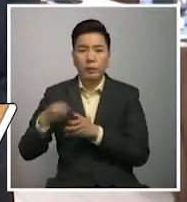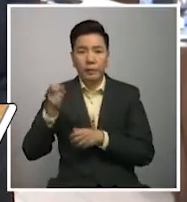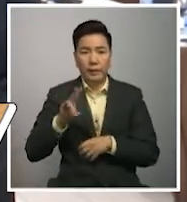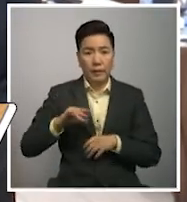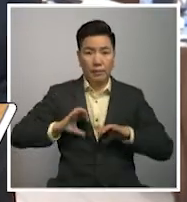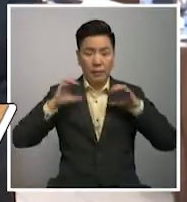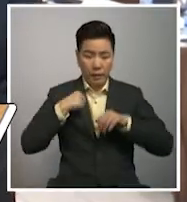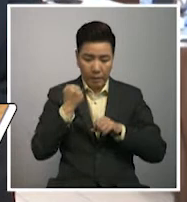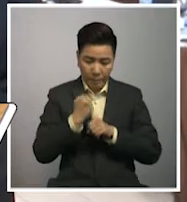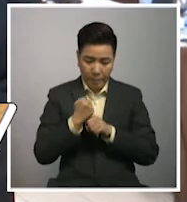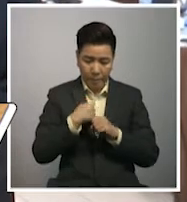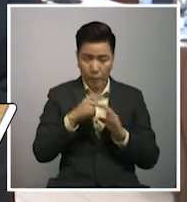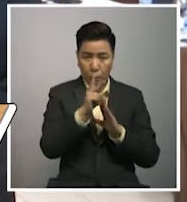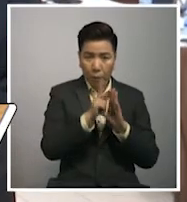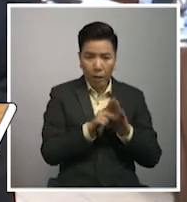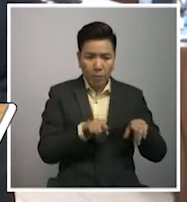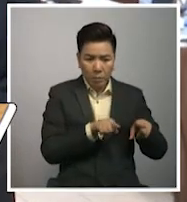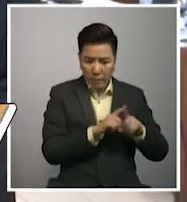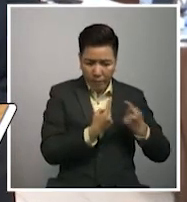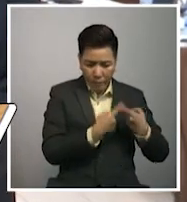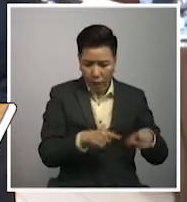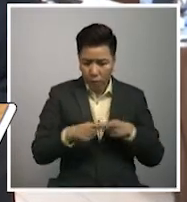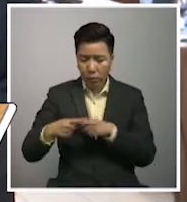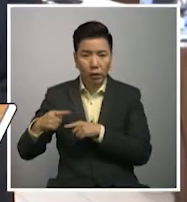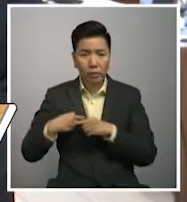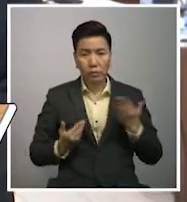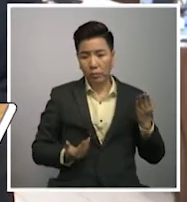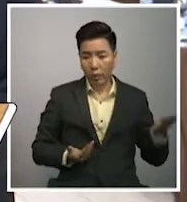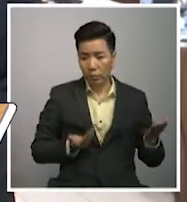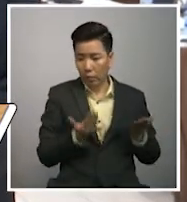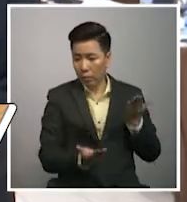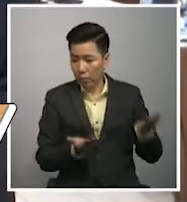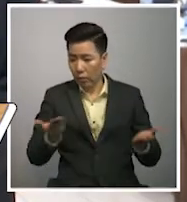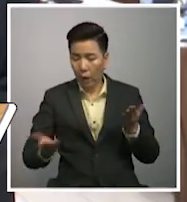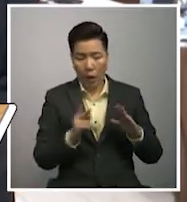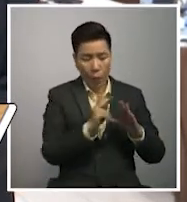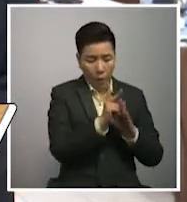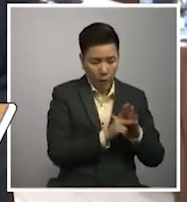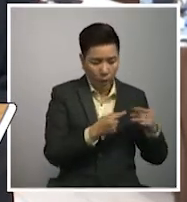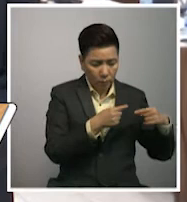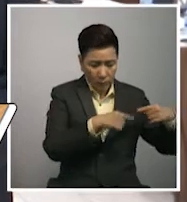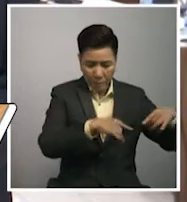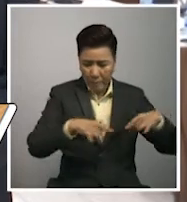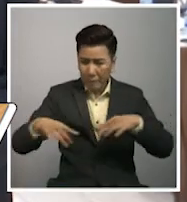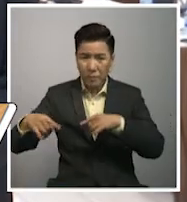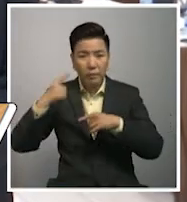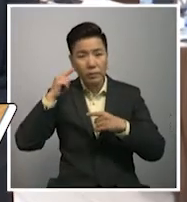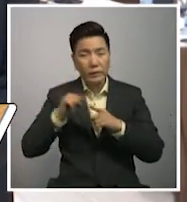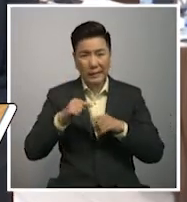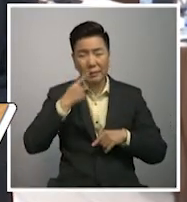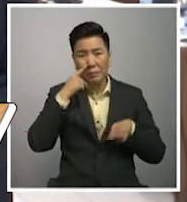ๆและกฎหมายเนี่ยจะซ้ำซ้อนกันนะครับต่างคนต่างออกมาแล้วก็ปัญหาพี่น้องประชาชนเดือดร้